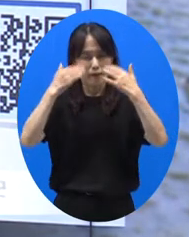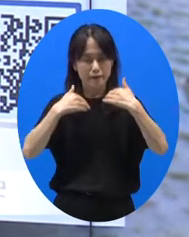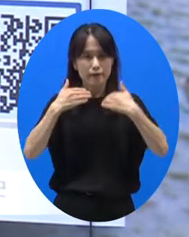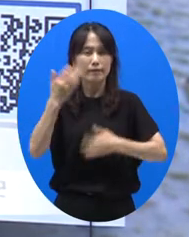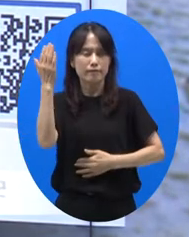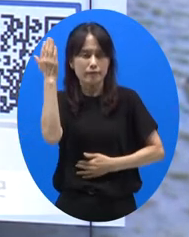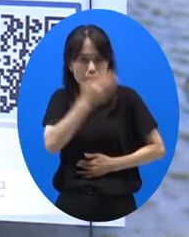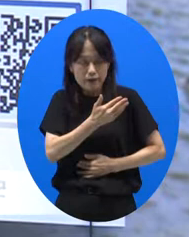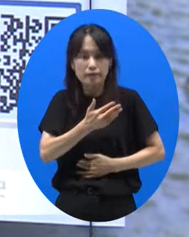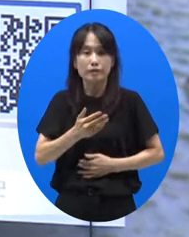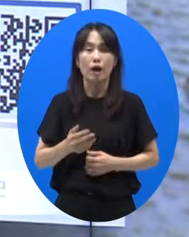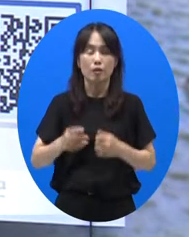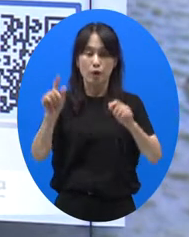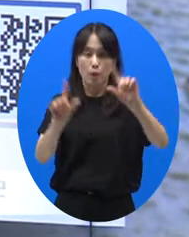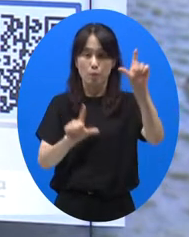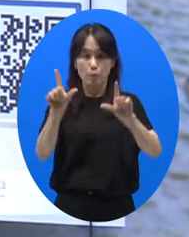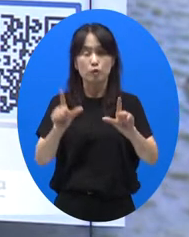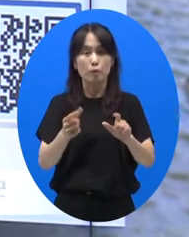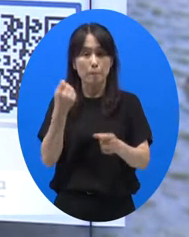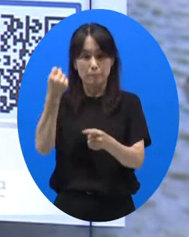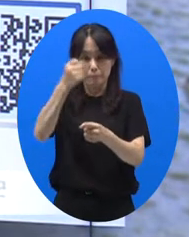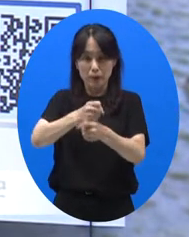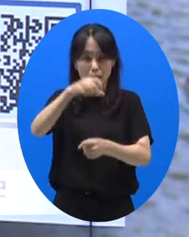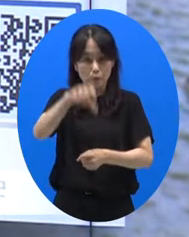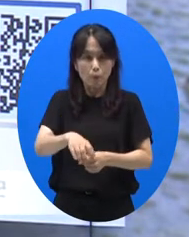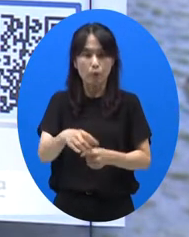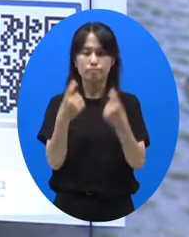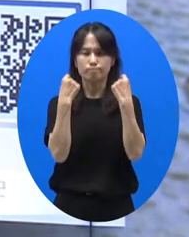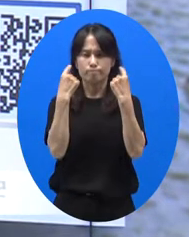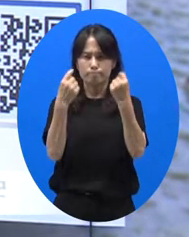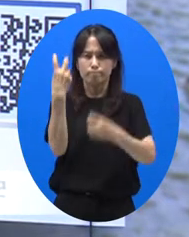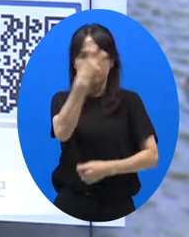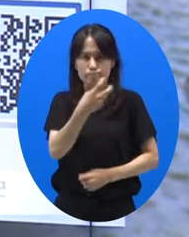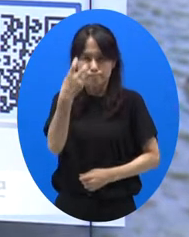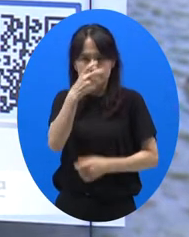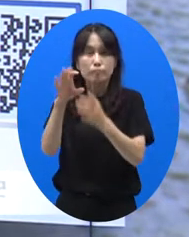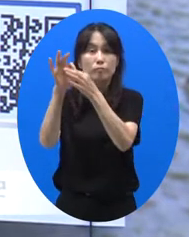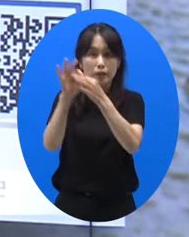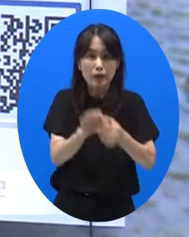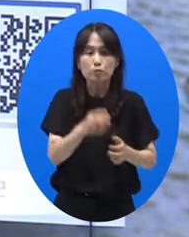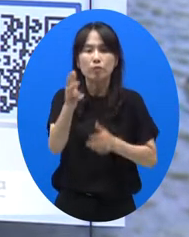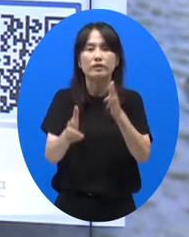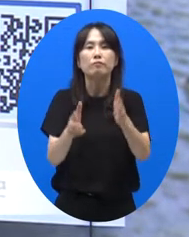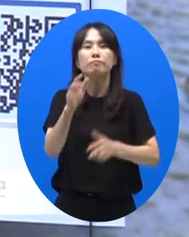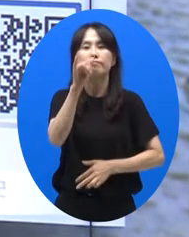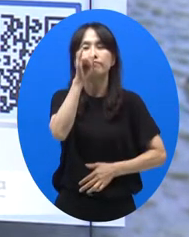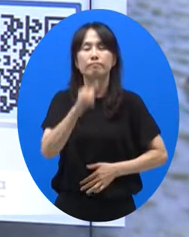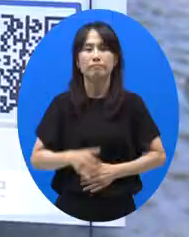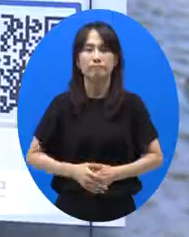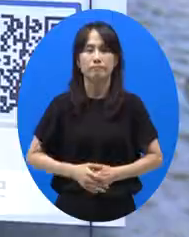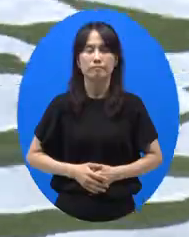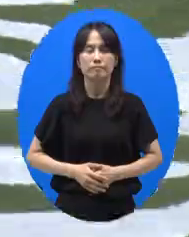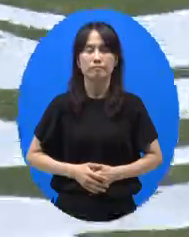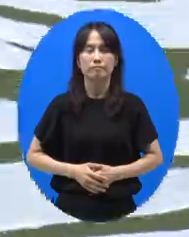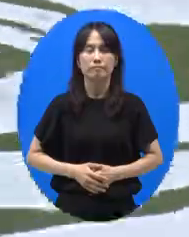찾은 경기도 개구 캐 유지관리를 위한 사업을 전개합니다 서문 연기 잘 보도 없다